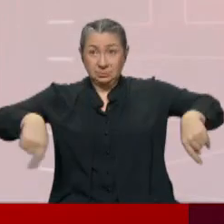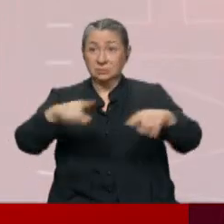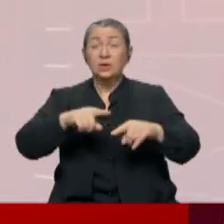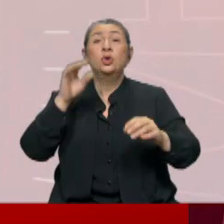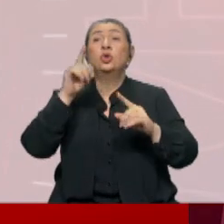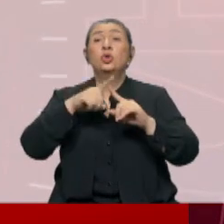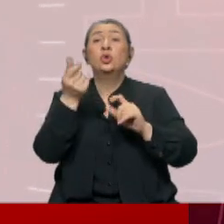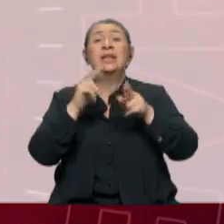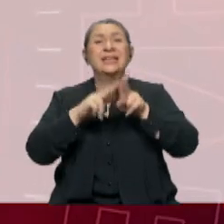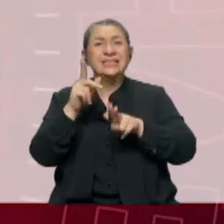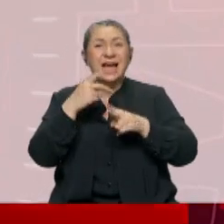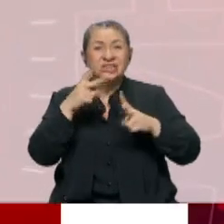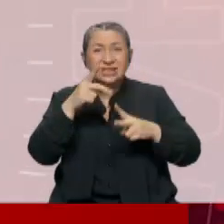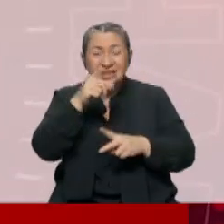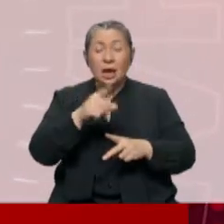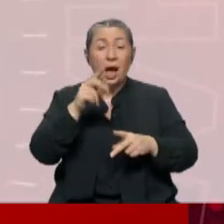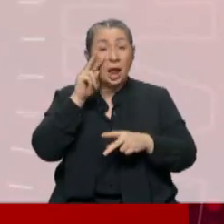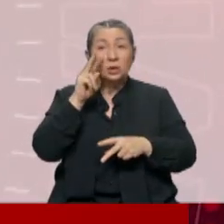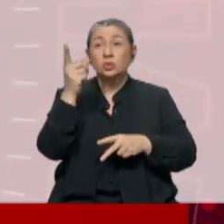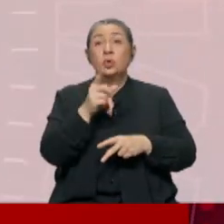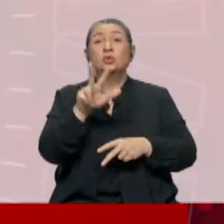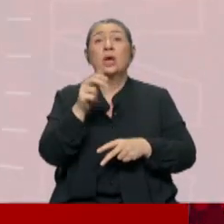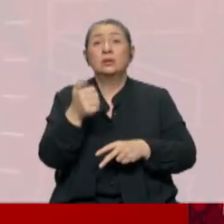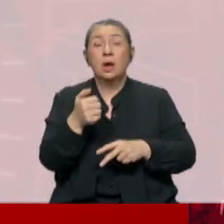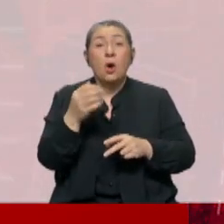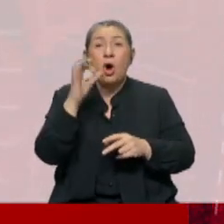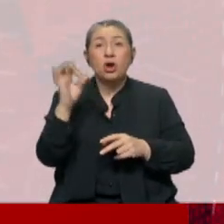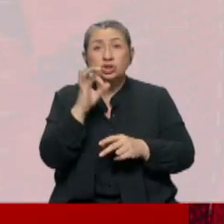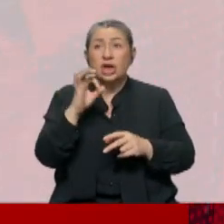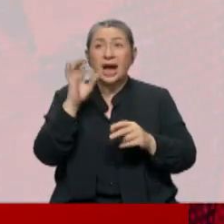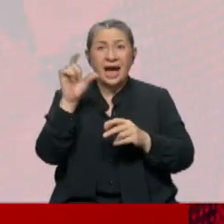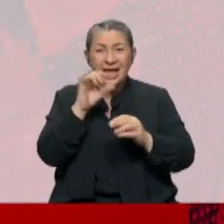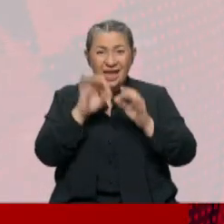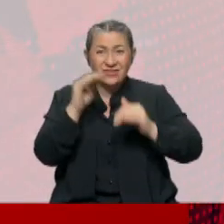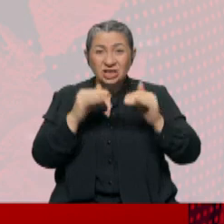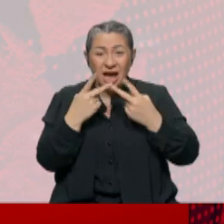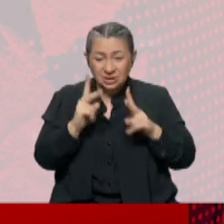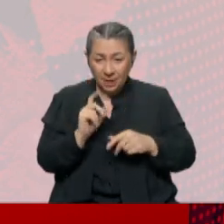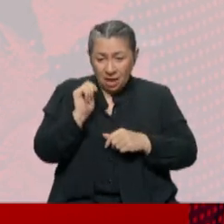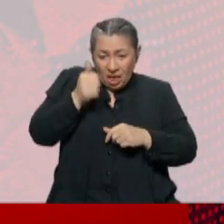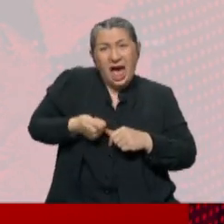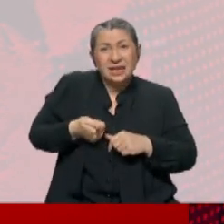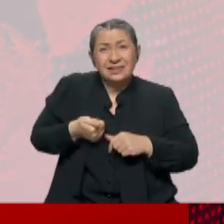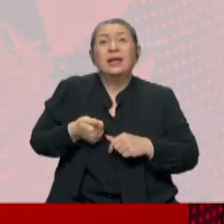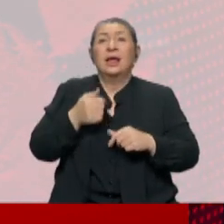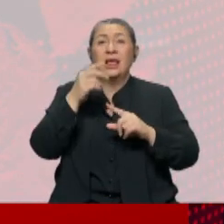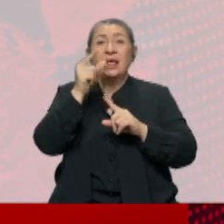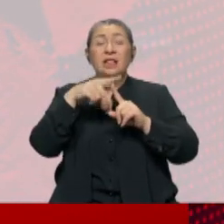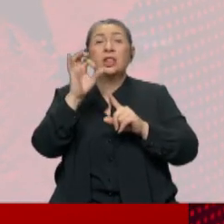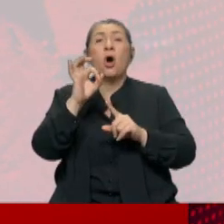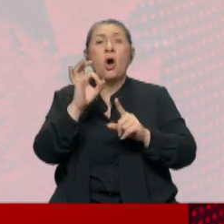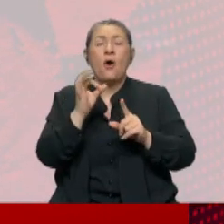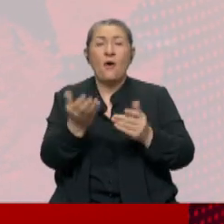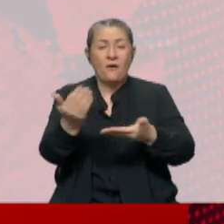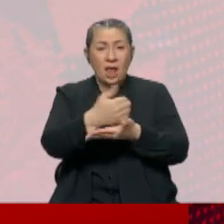TÜİK'in açıkladığı enflansiyonsa Aralık'ta %36 idi. Ocak ayı enflasyonun açıklanmasına bir gün kala İTO'nun verileri